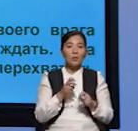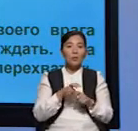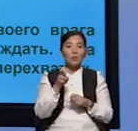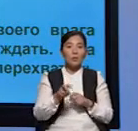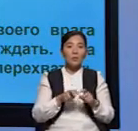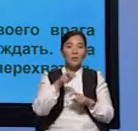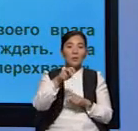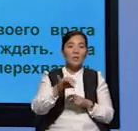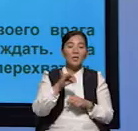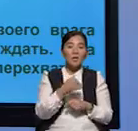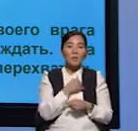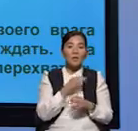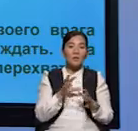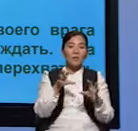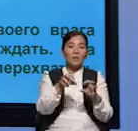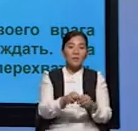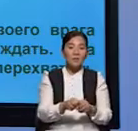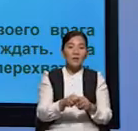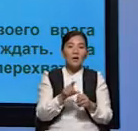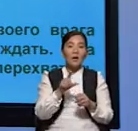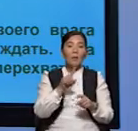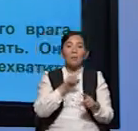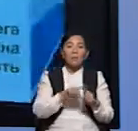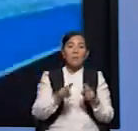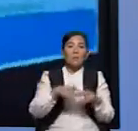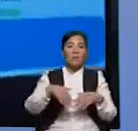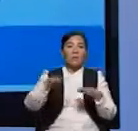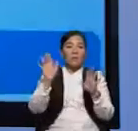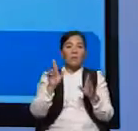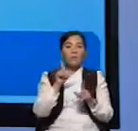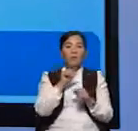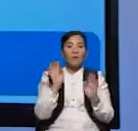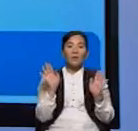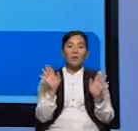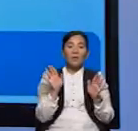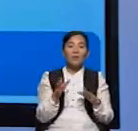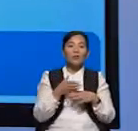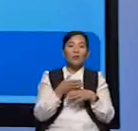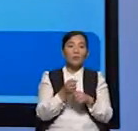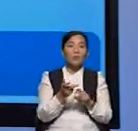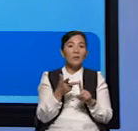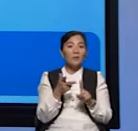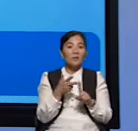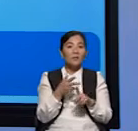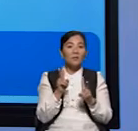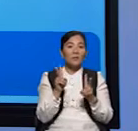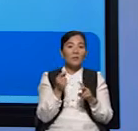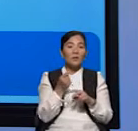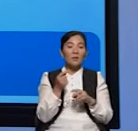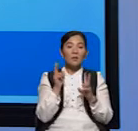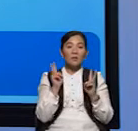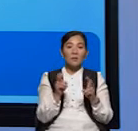прыжок, подскакивает и пытается перехватить вспорхнувшего воробья. Сжимаем третью